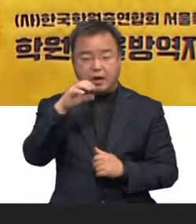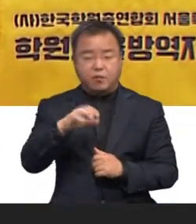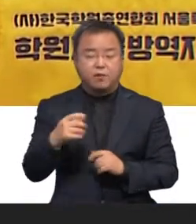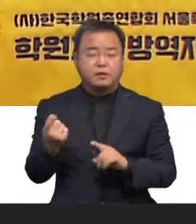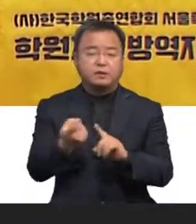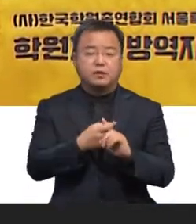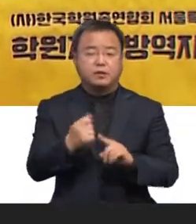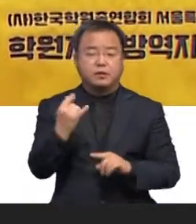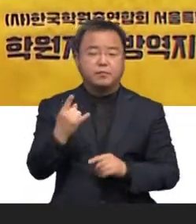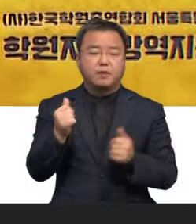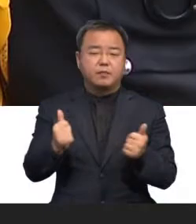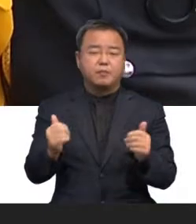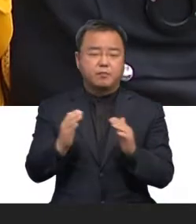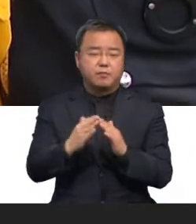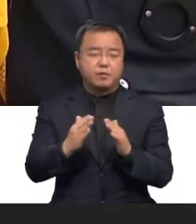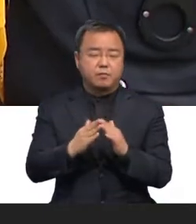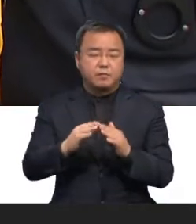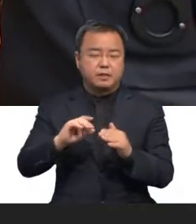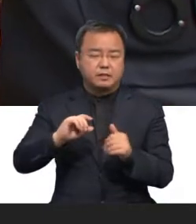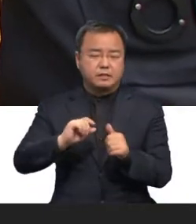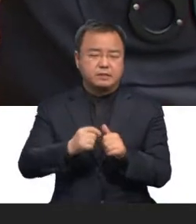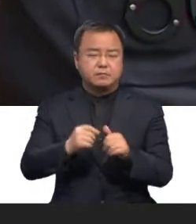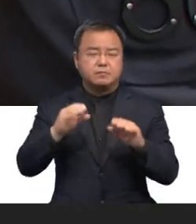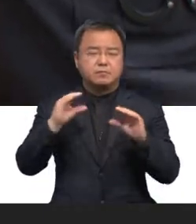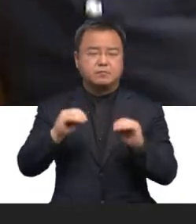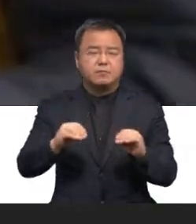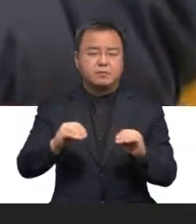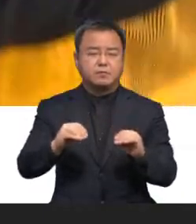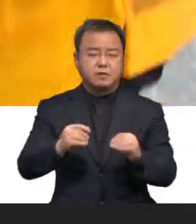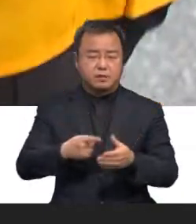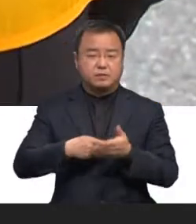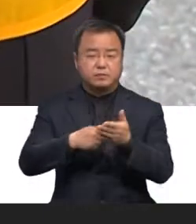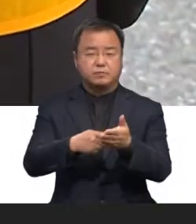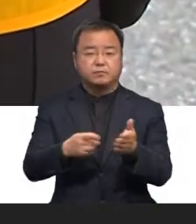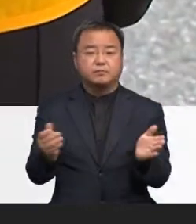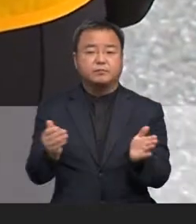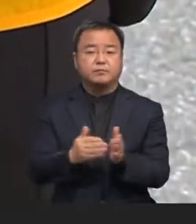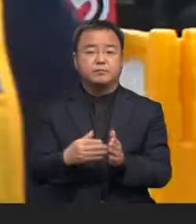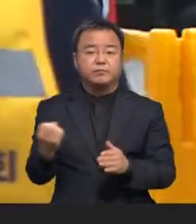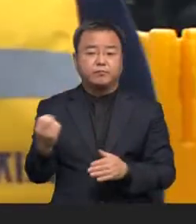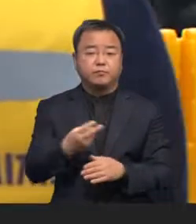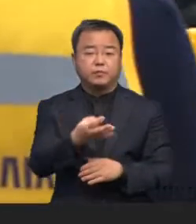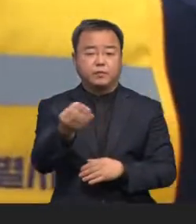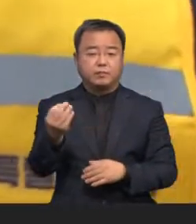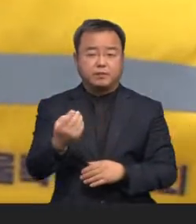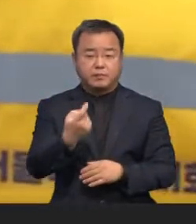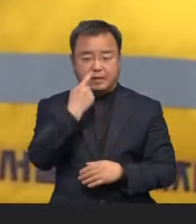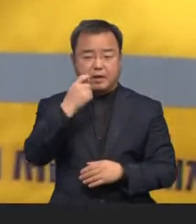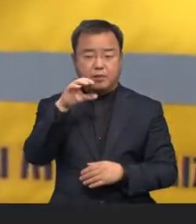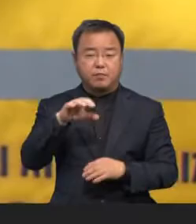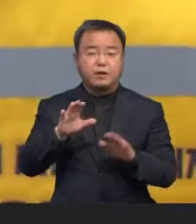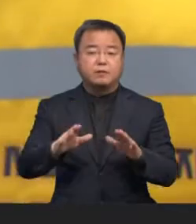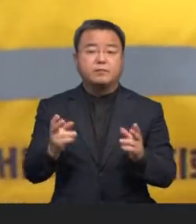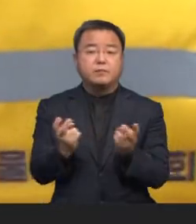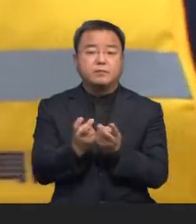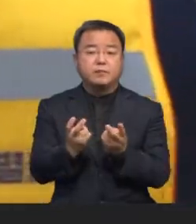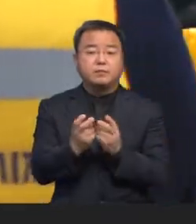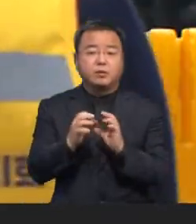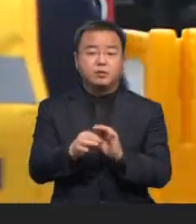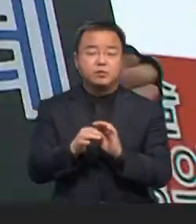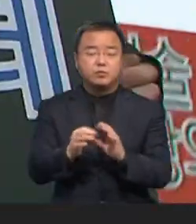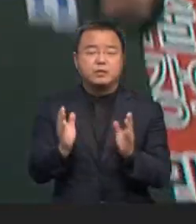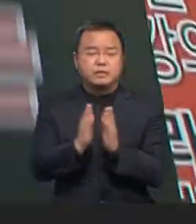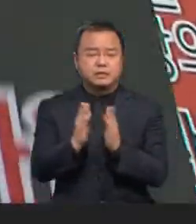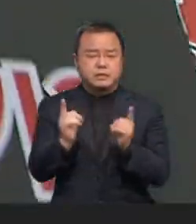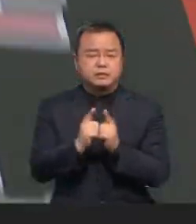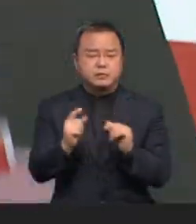법원에 집합금지명령 효력정지 가처분 신청을 냈습니다. 또 일부 학원들은 이번 조치로 월세 등 직접적인